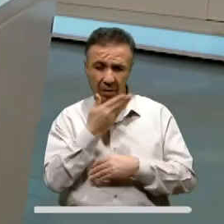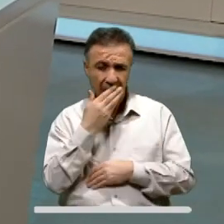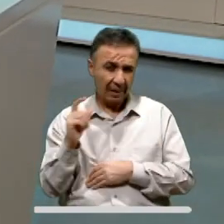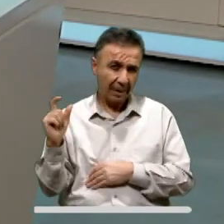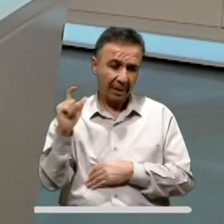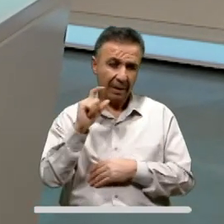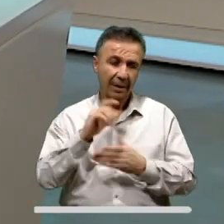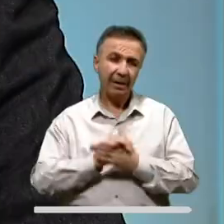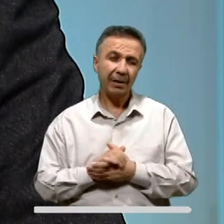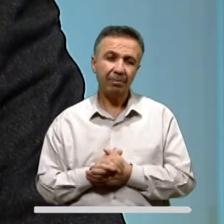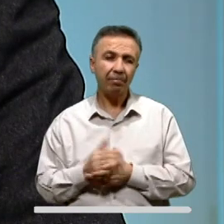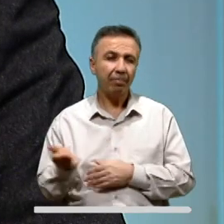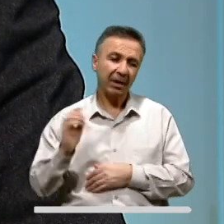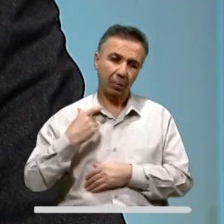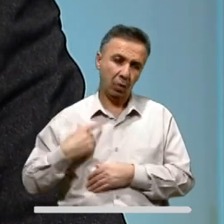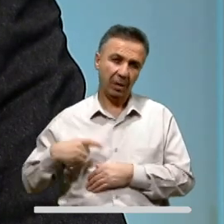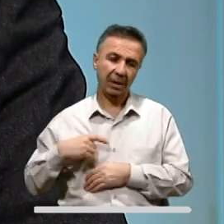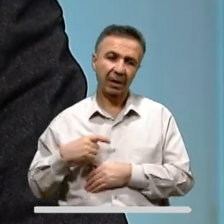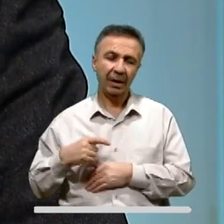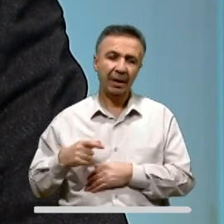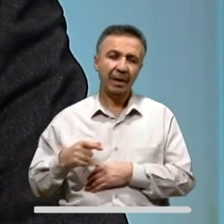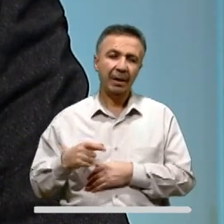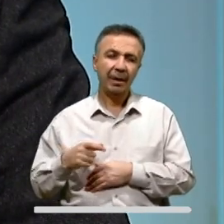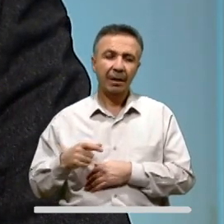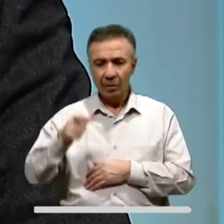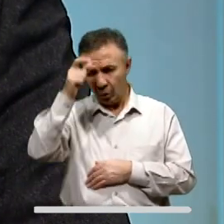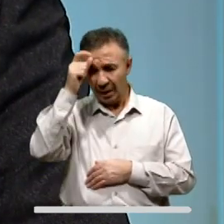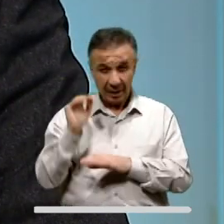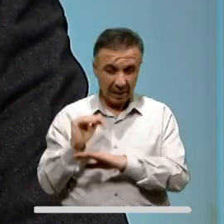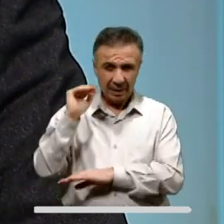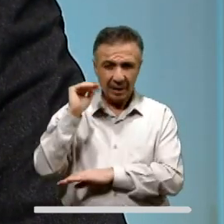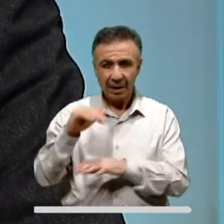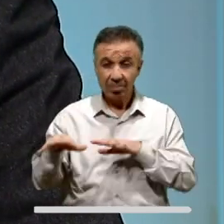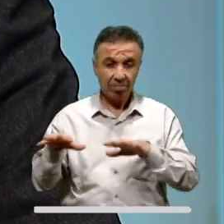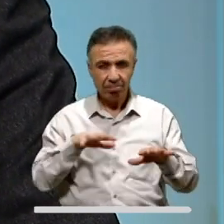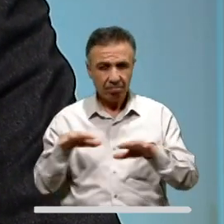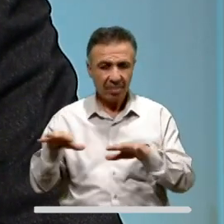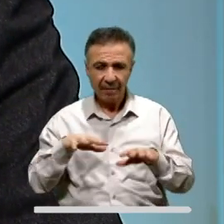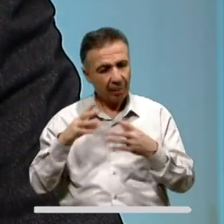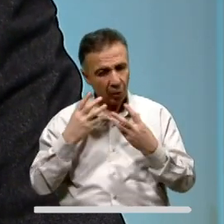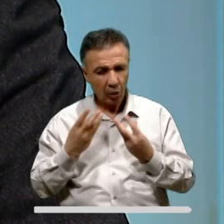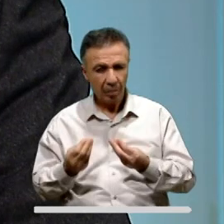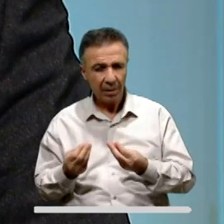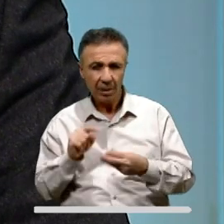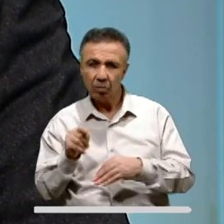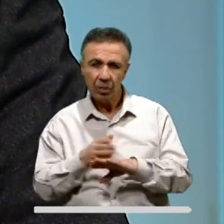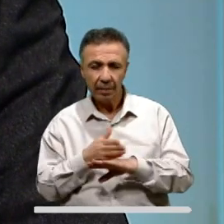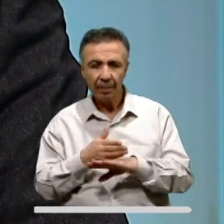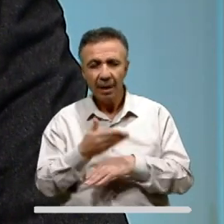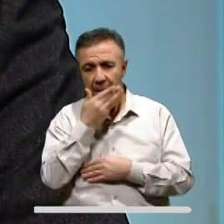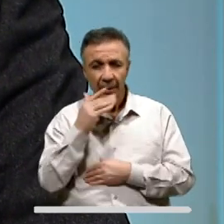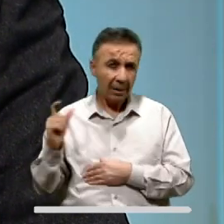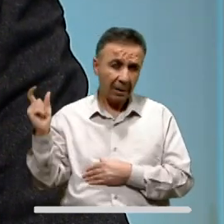veçi yönü de ülkemizde yaşanan büyük bir felaketin peşine gelmesidir. Evet. Onun için Ramazan